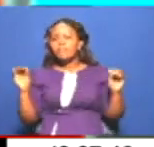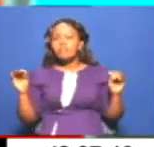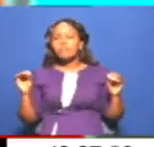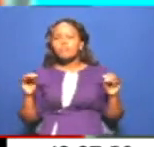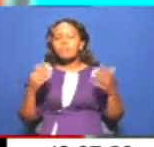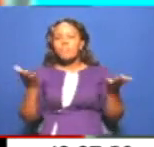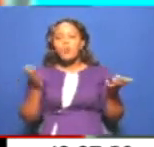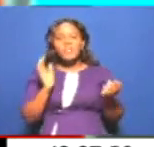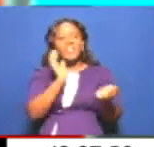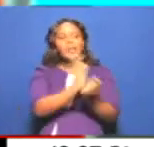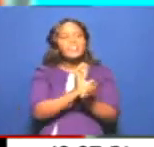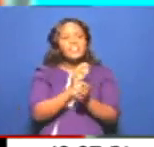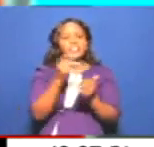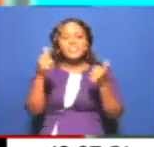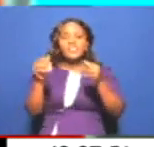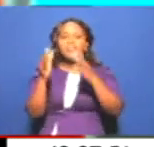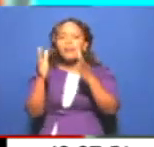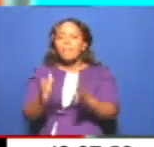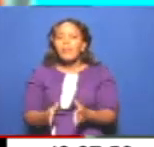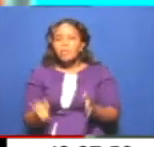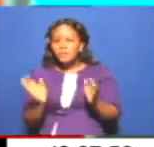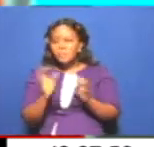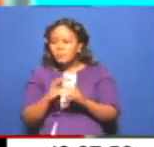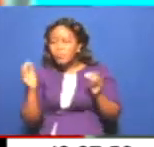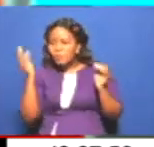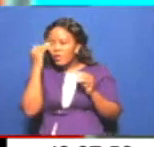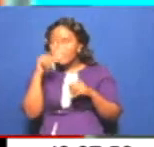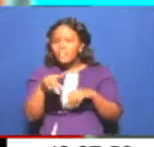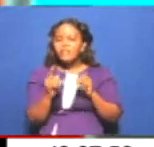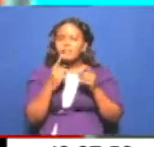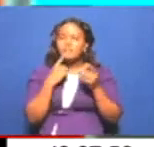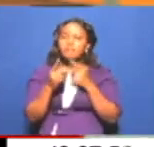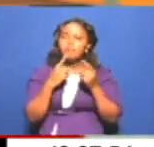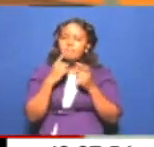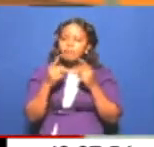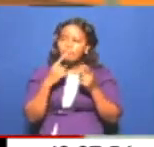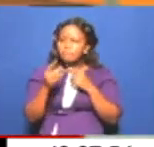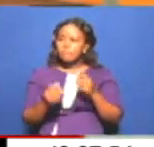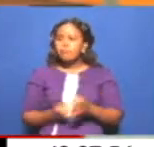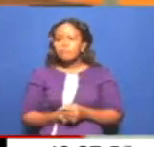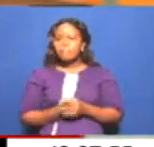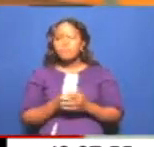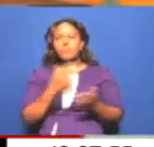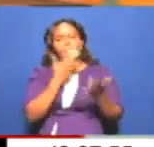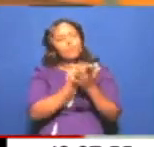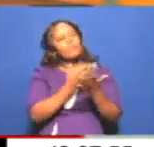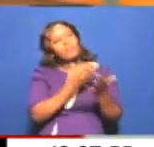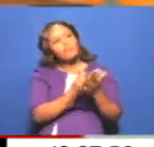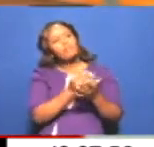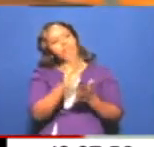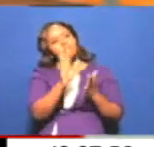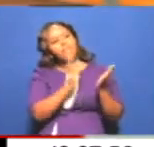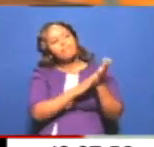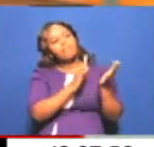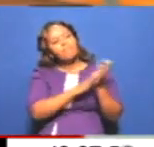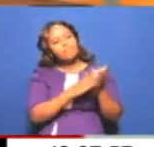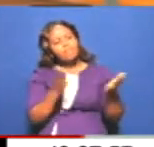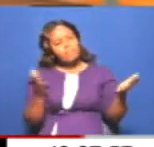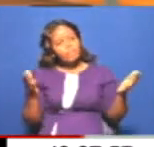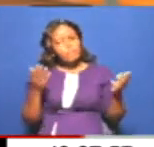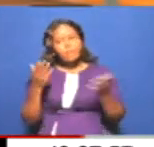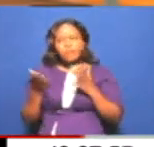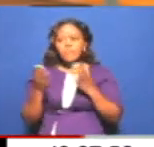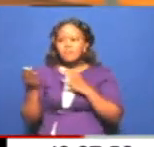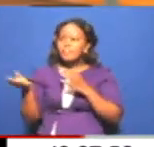ama yakimfunga mwanasiasa yeyote pale kwa sababu pengine ya matamshi yake. Naam, asante sana Shadrack kwa kauli hizo. Yes. Na pengine